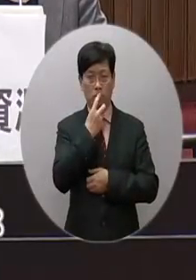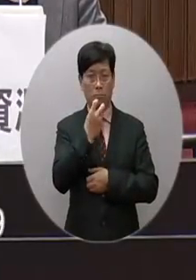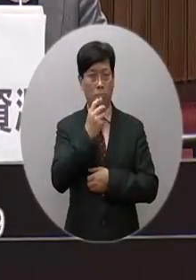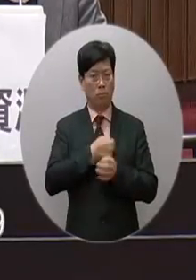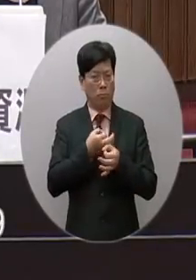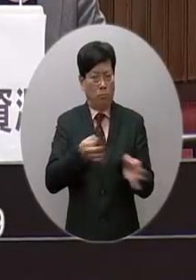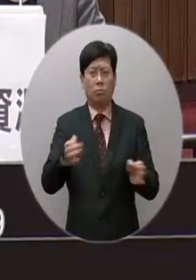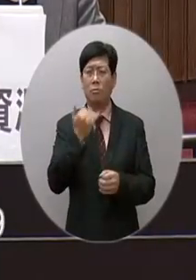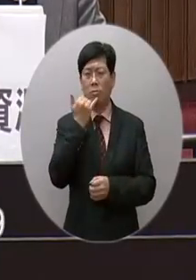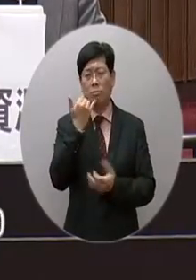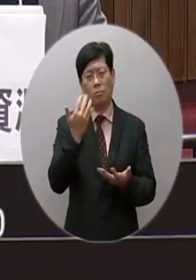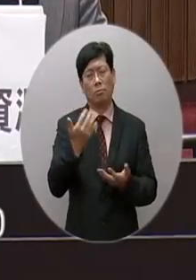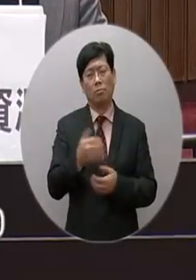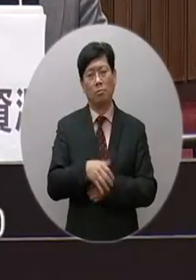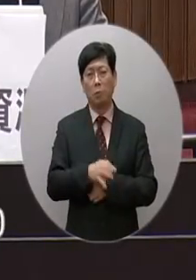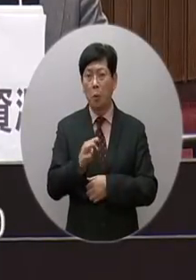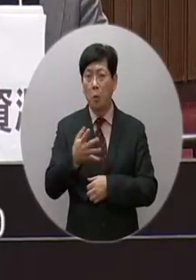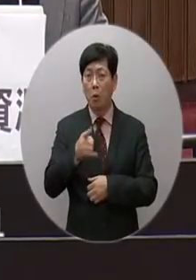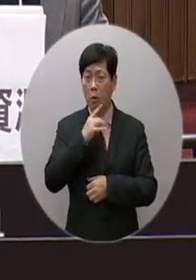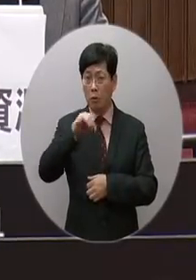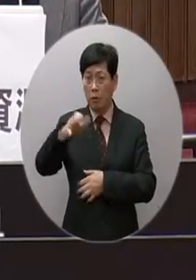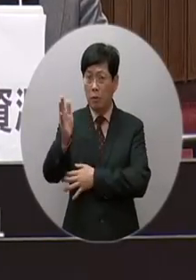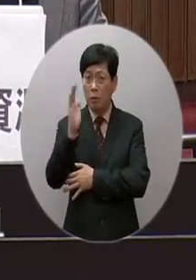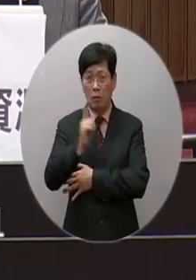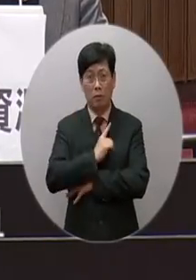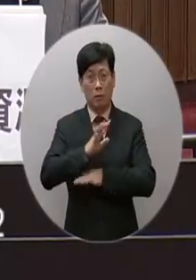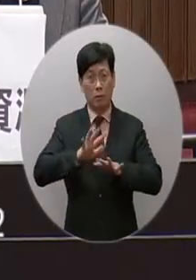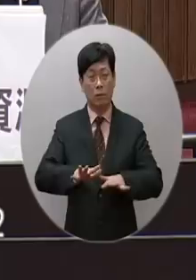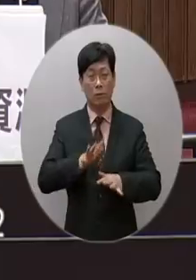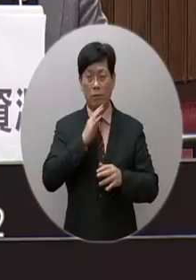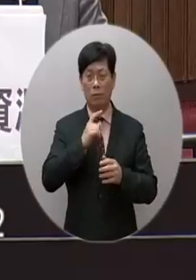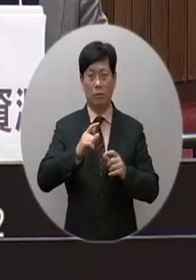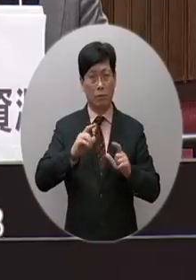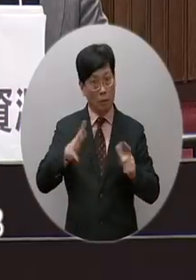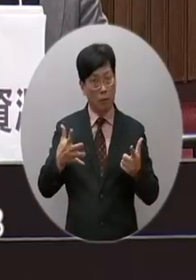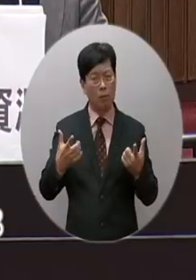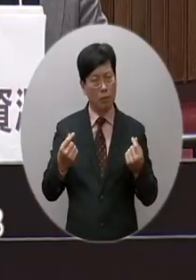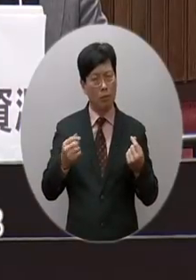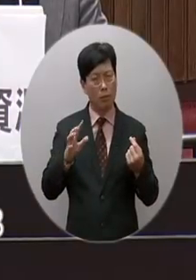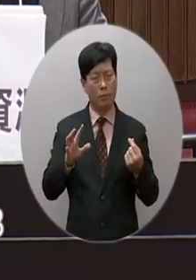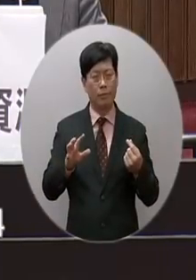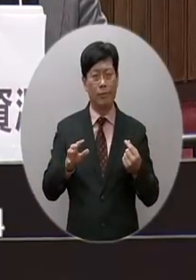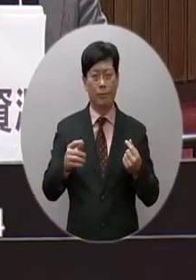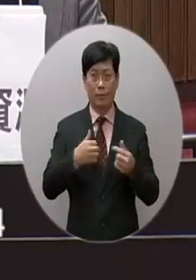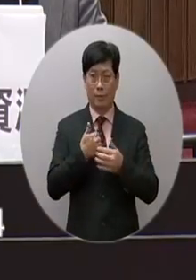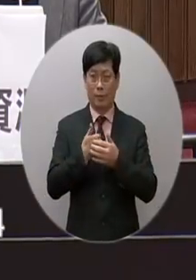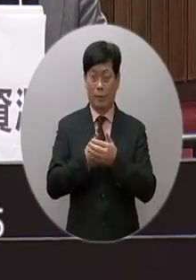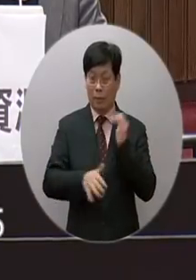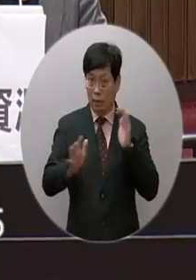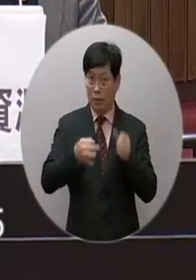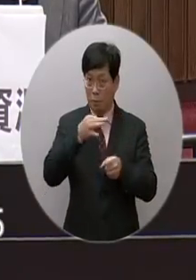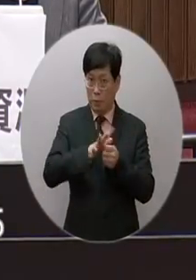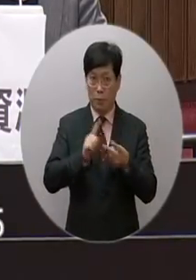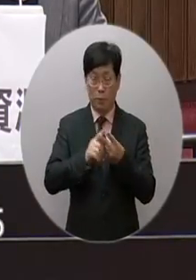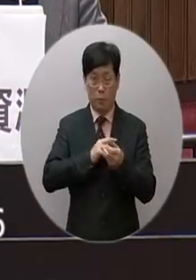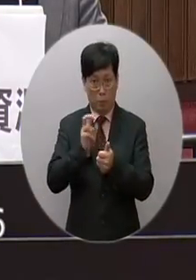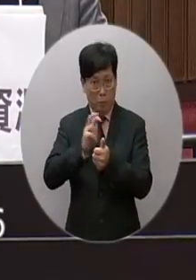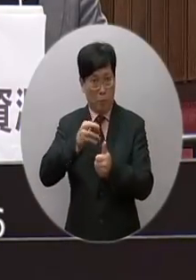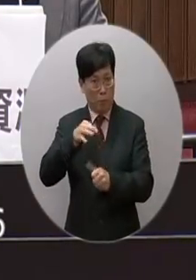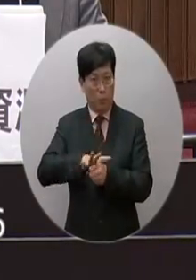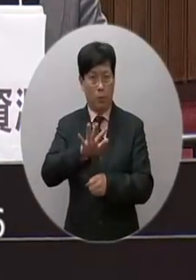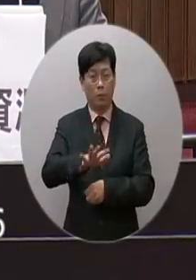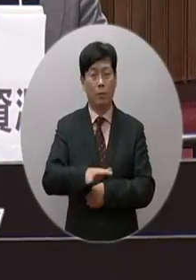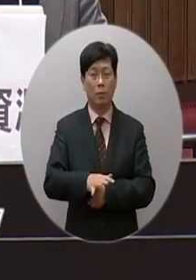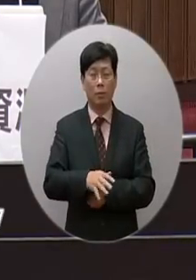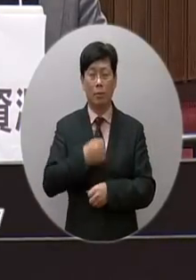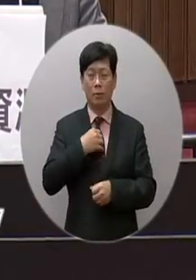央这边来补助也可以啊？因为其实各县市他们现在目前几乎都有这个生育的奖励或者是育儿津贴嘛。